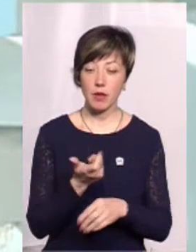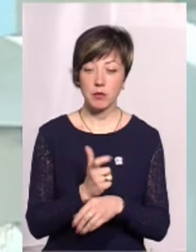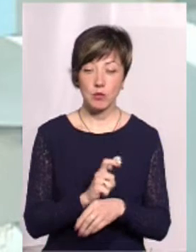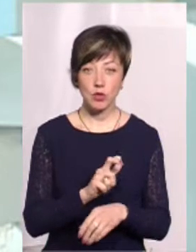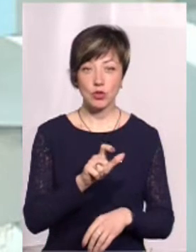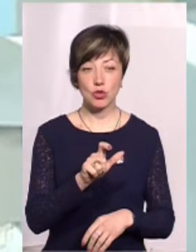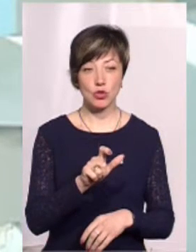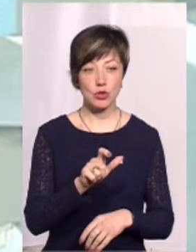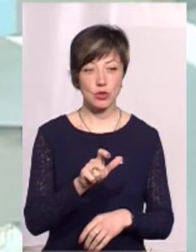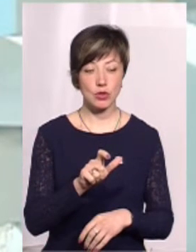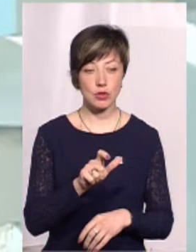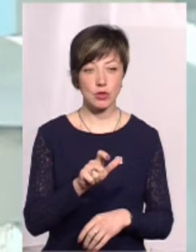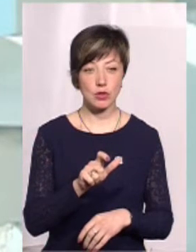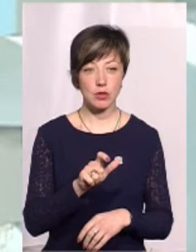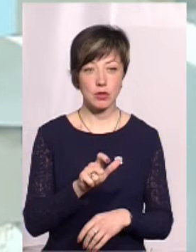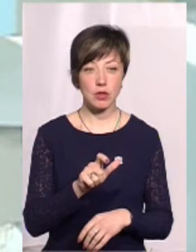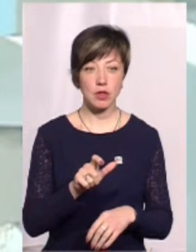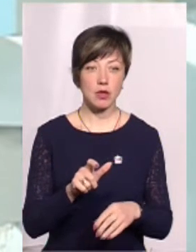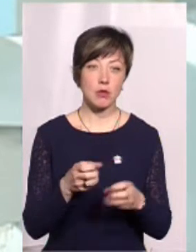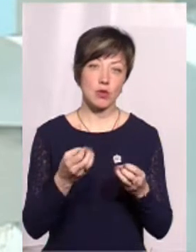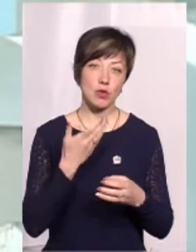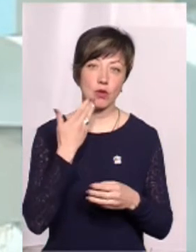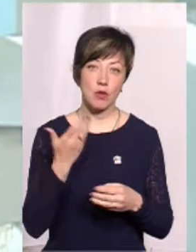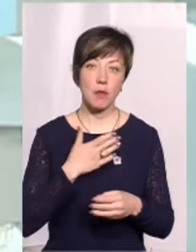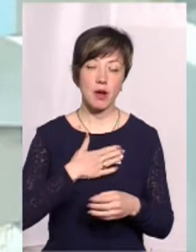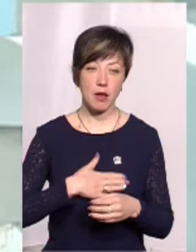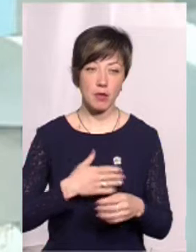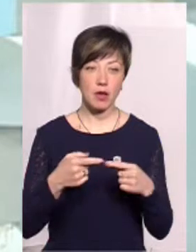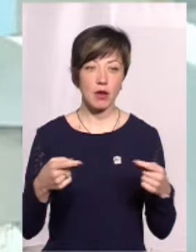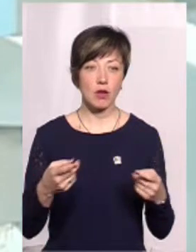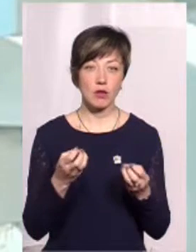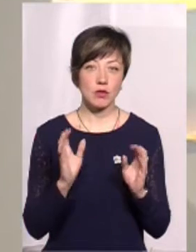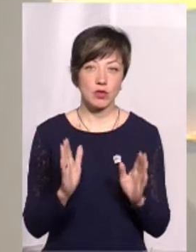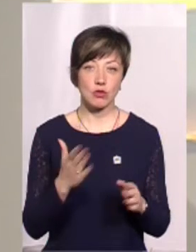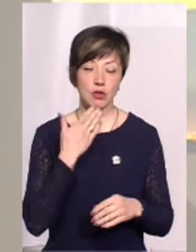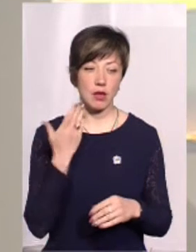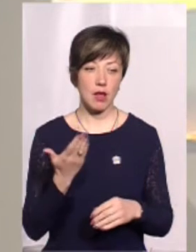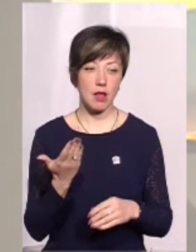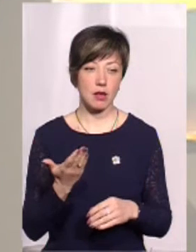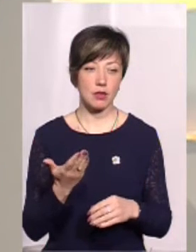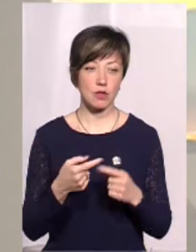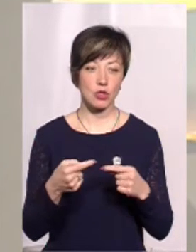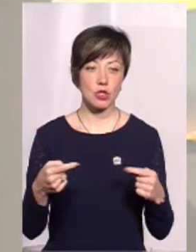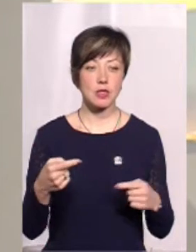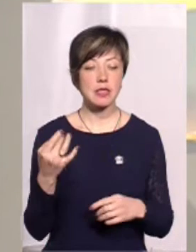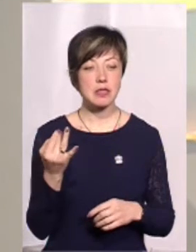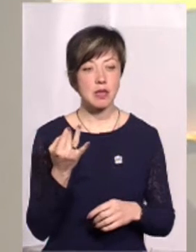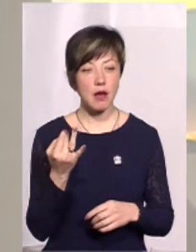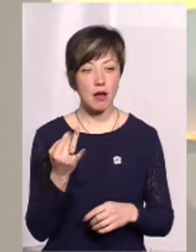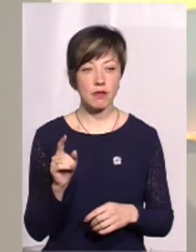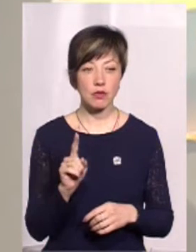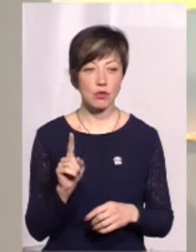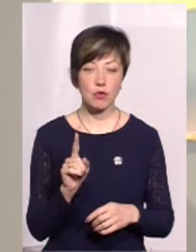переважна більшість досить декларативних, хороших, приємних, але досить декларативних речей. І саме цікаве, що